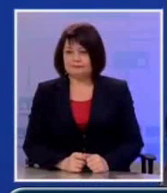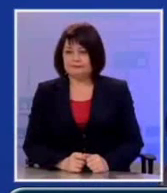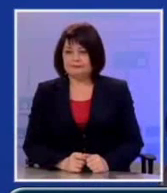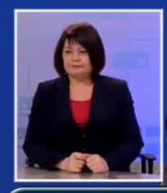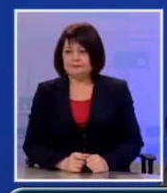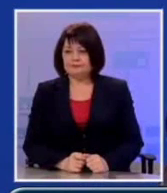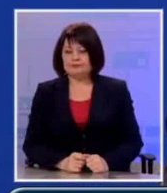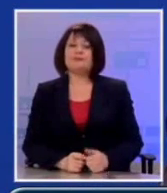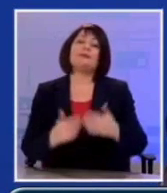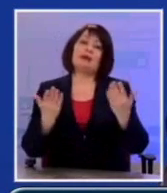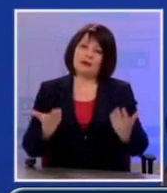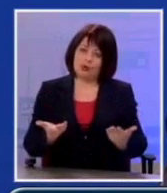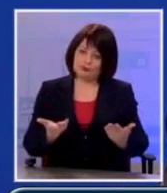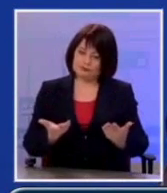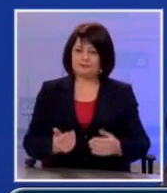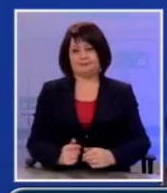Λοιπόν,